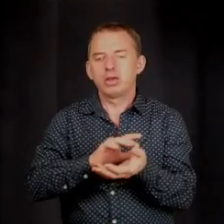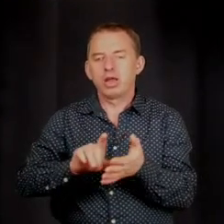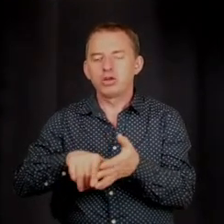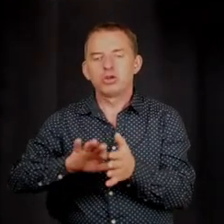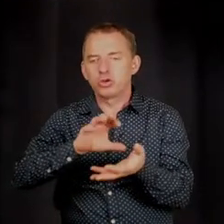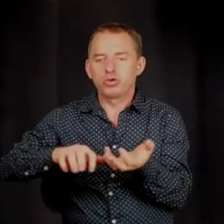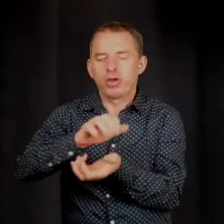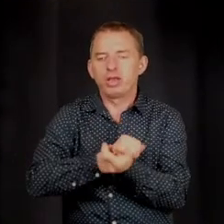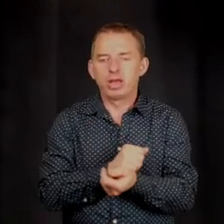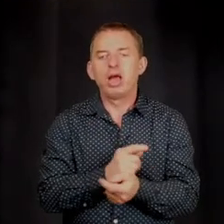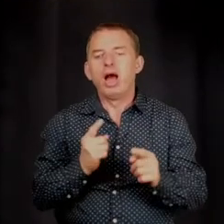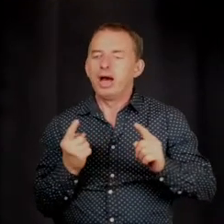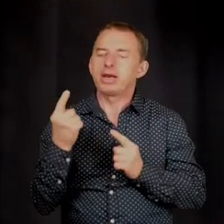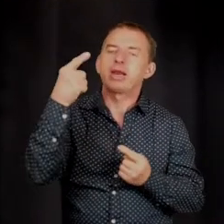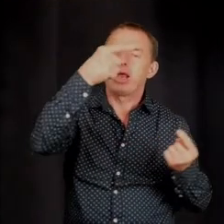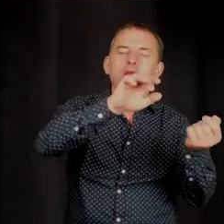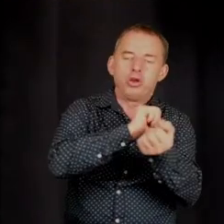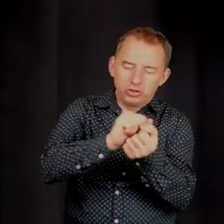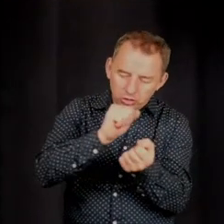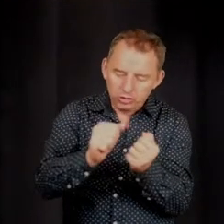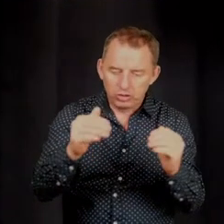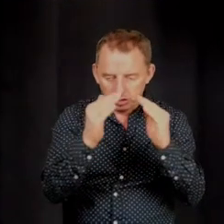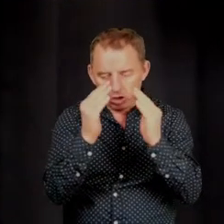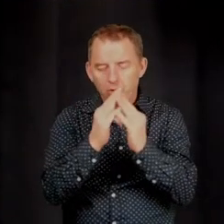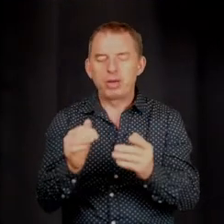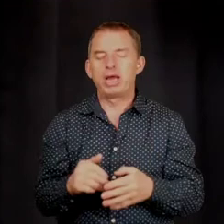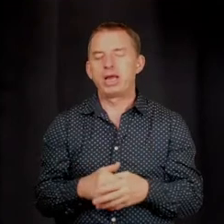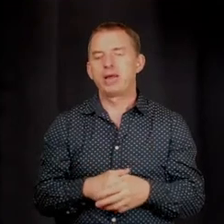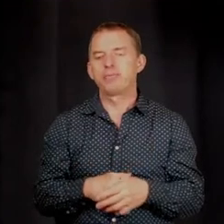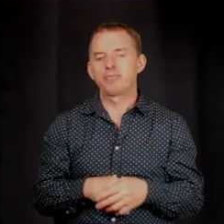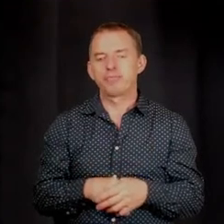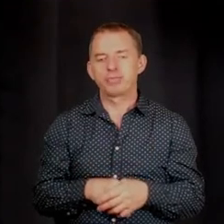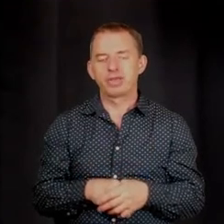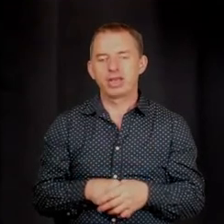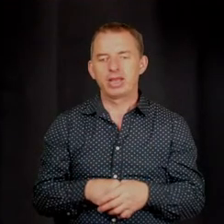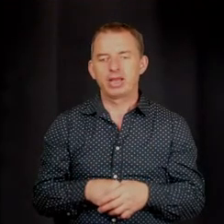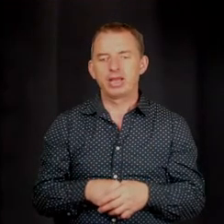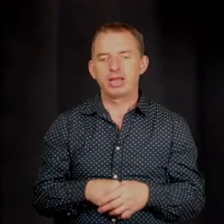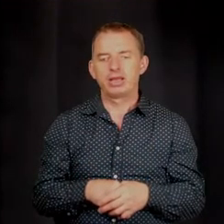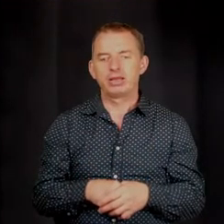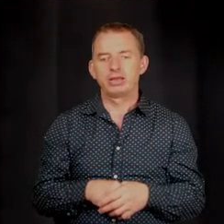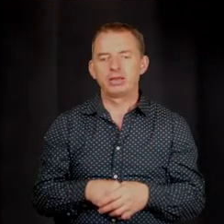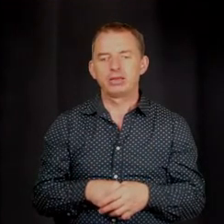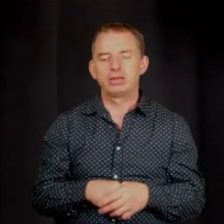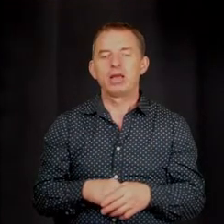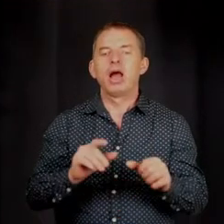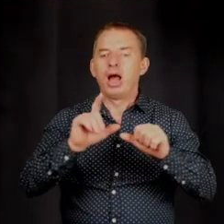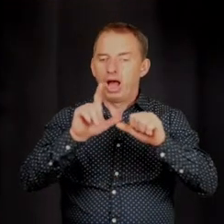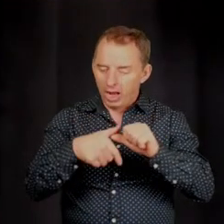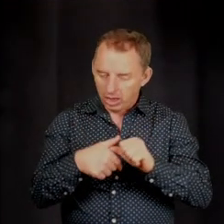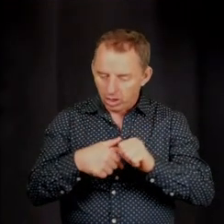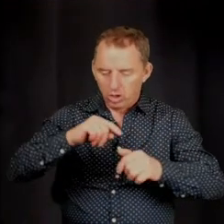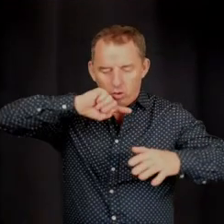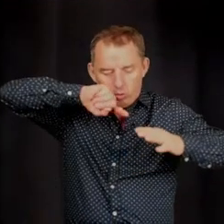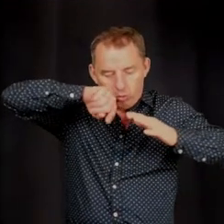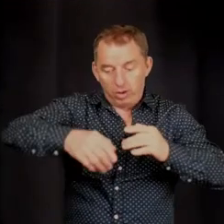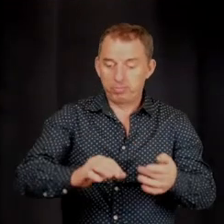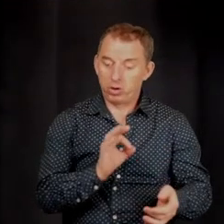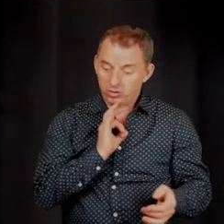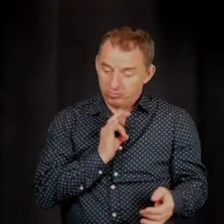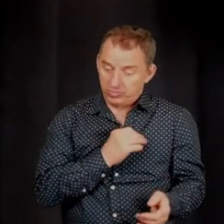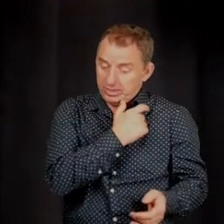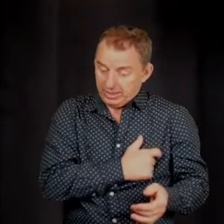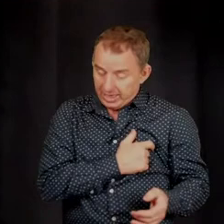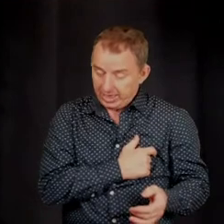buildings. Rakiety mogą niszczyć budynki. But deep within our hearts there is a promise. Ale głęboko w naszych